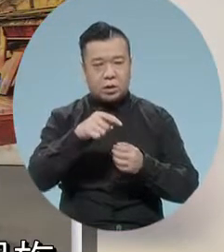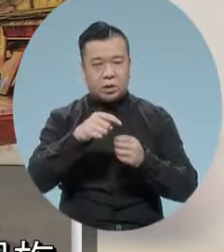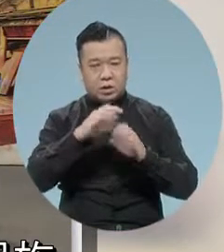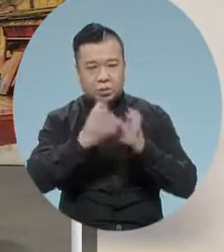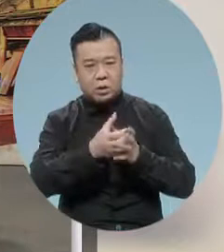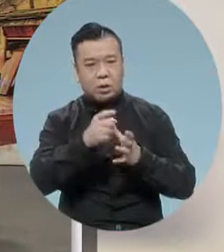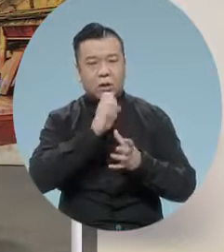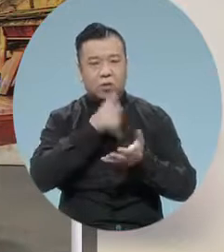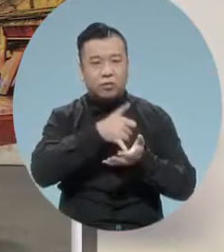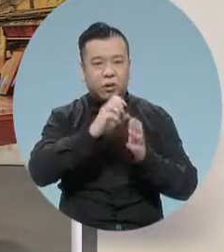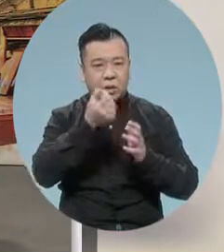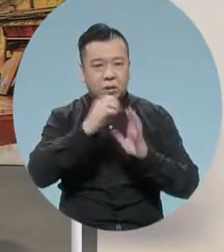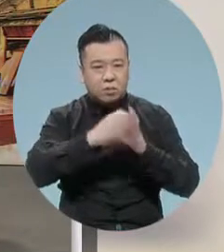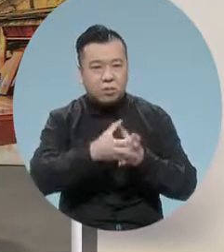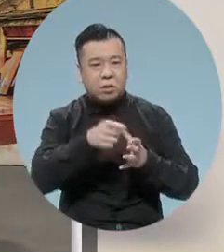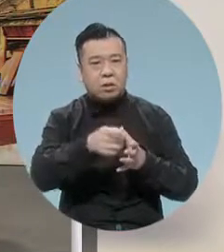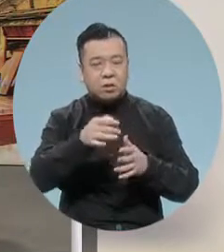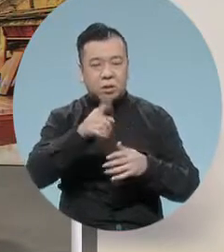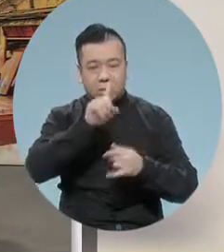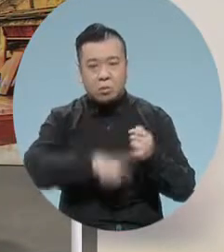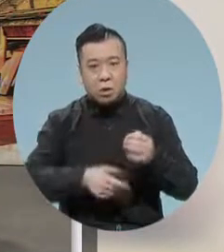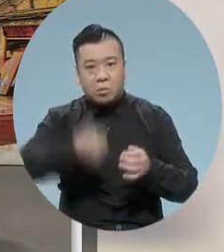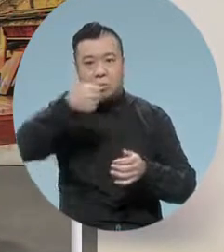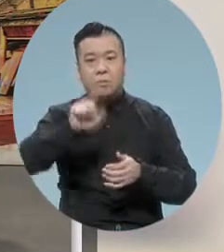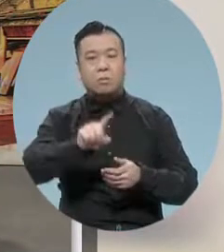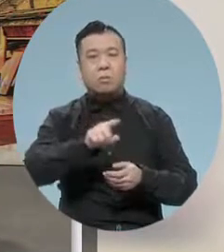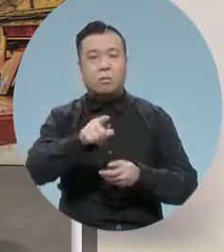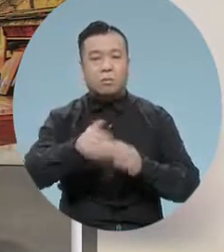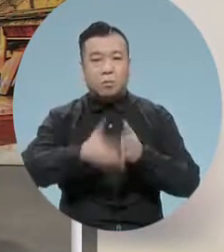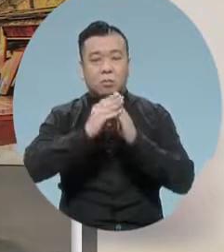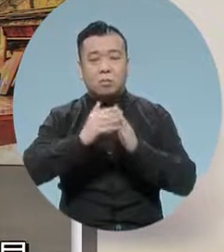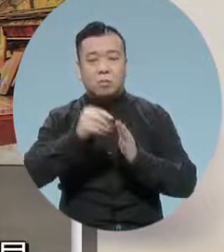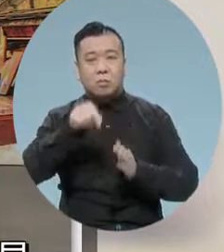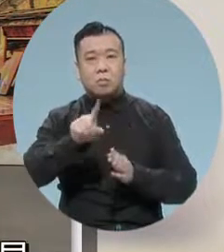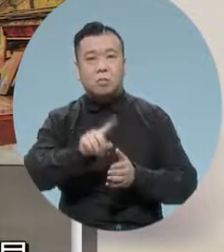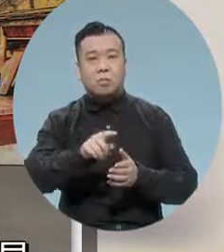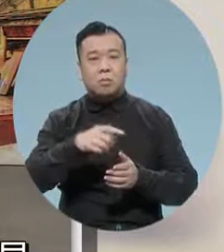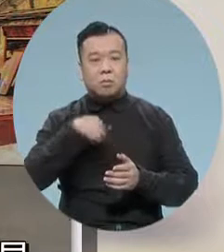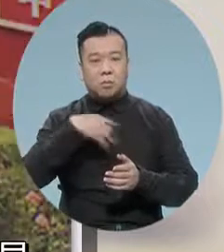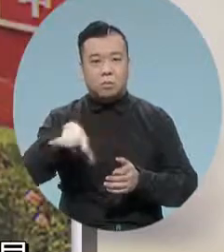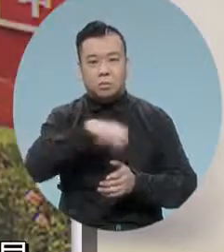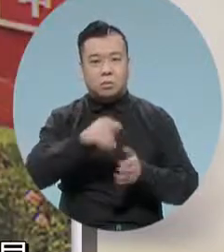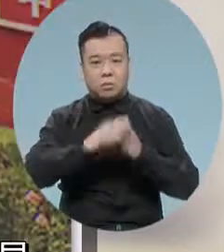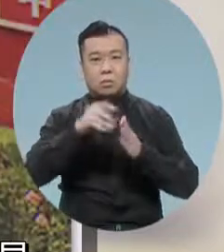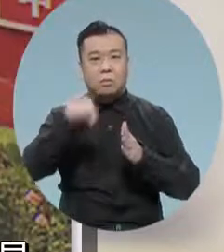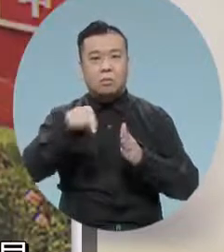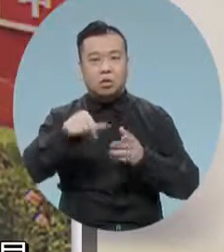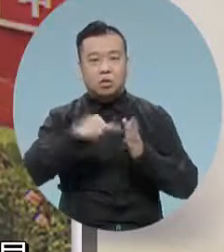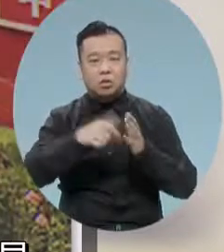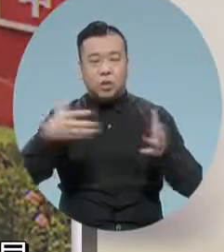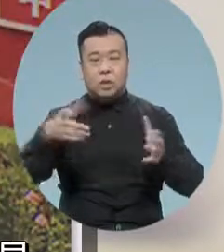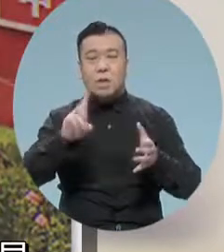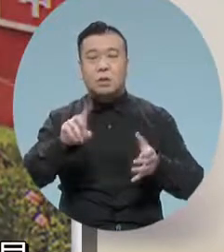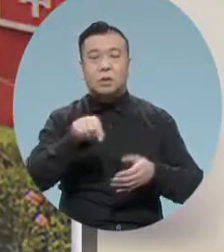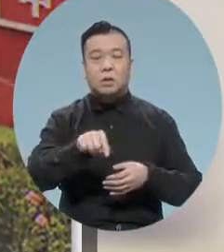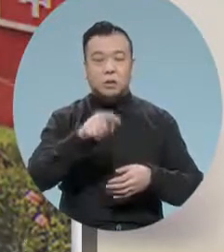小民族，佢哋最終得以興盛，佢哋嘅創立者作為一個整體嘅嚇，一個最大嘅特徵就